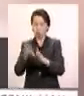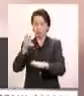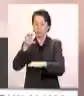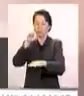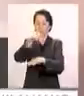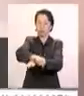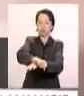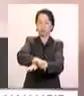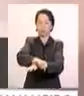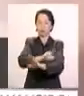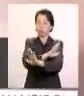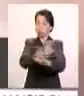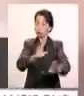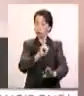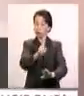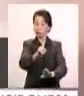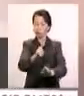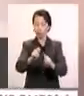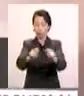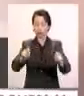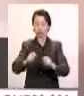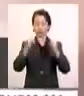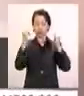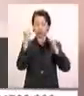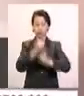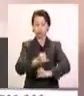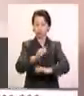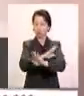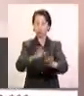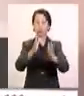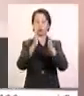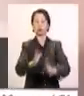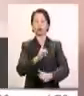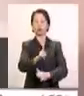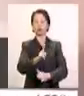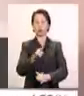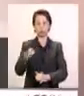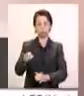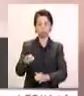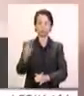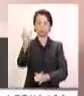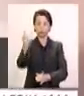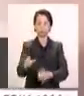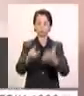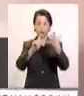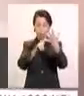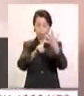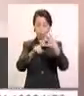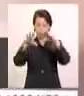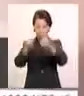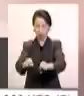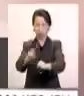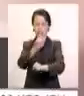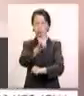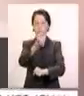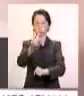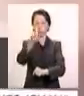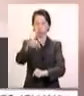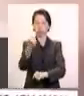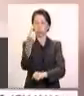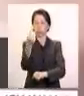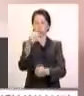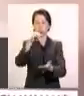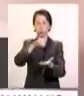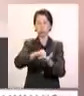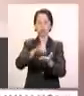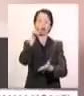serangan ke atas bukan Islam dan tempat ibadat bukan milik orang Islam. Suspek kelima ditahan pada 22 November di